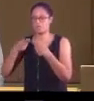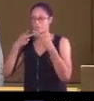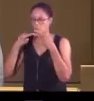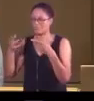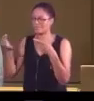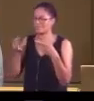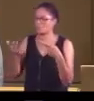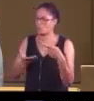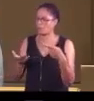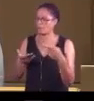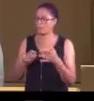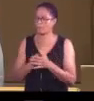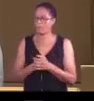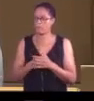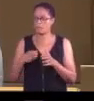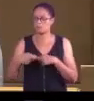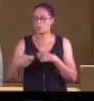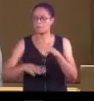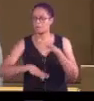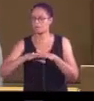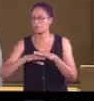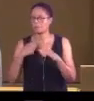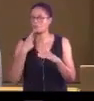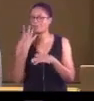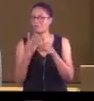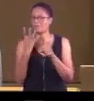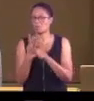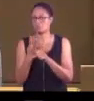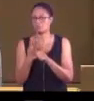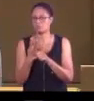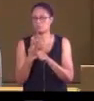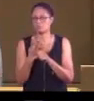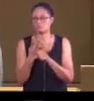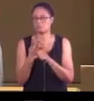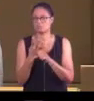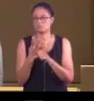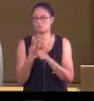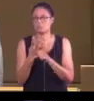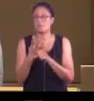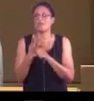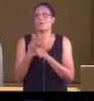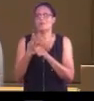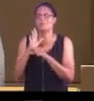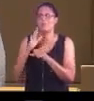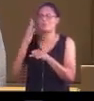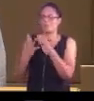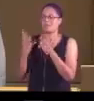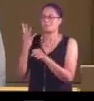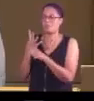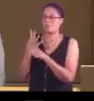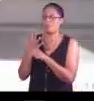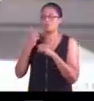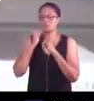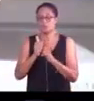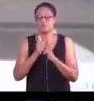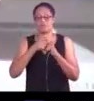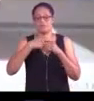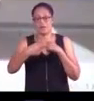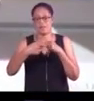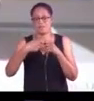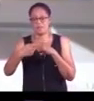prévoit comme durée maximum 4 ans. Or, 4 ans, compte tenu de tous les délais que j'ai